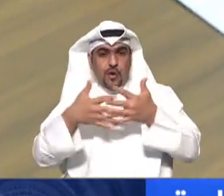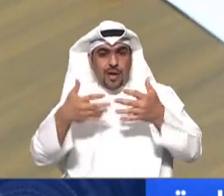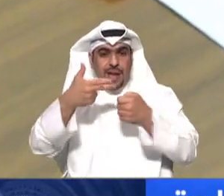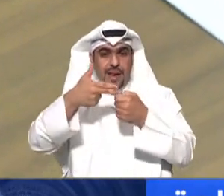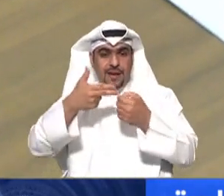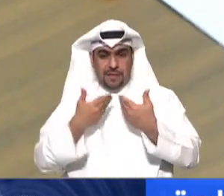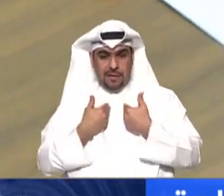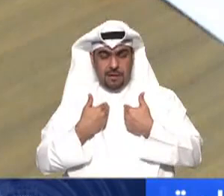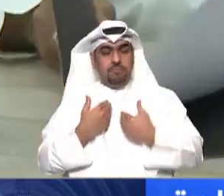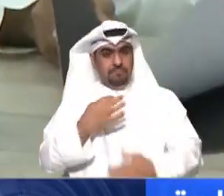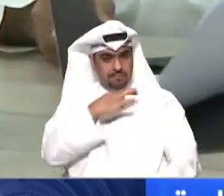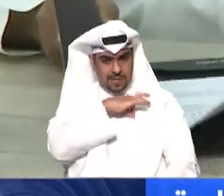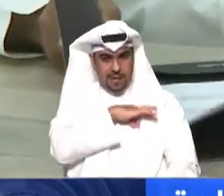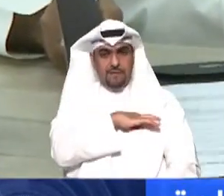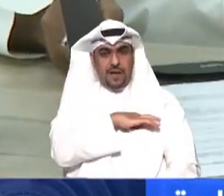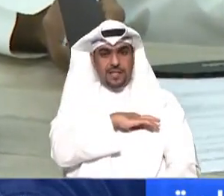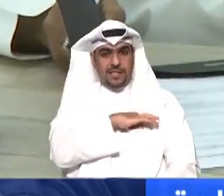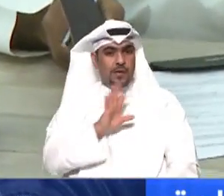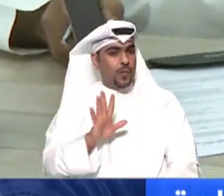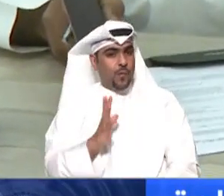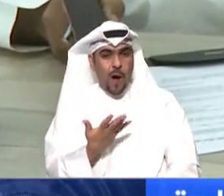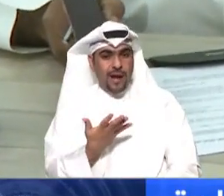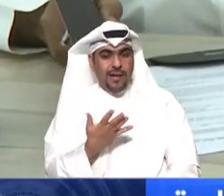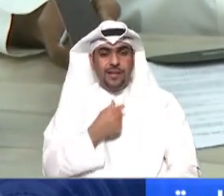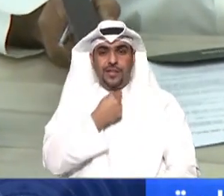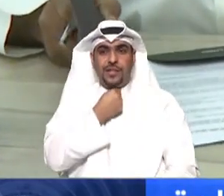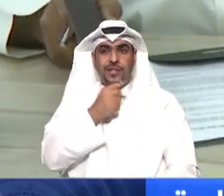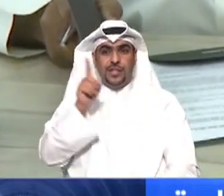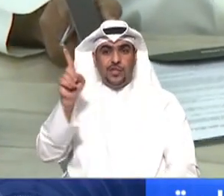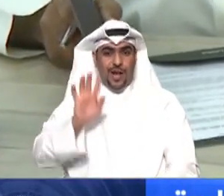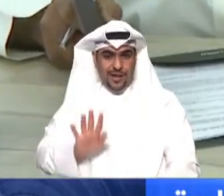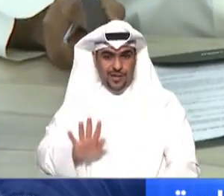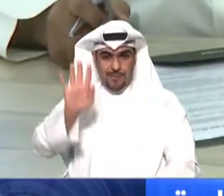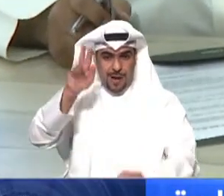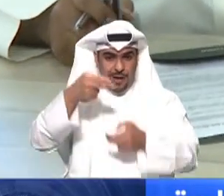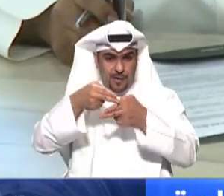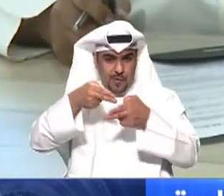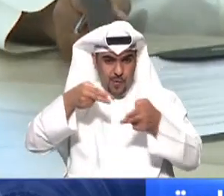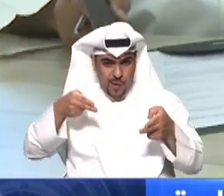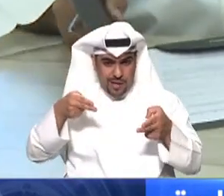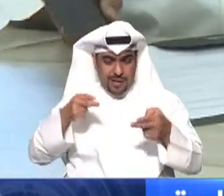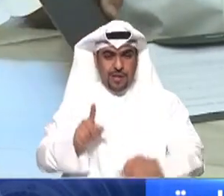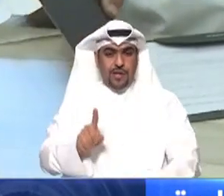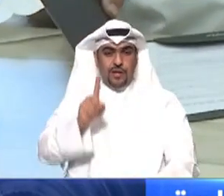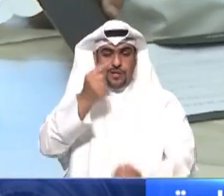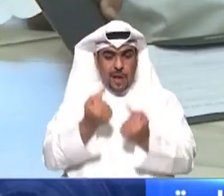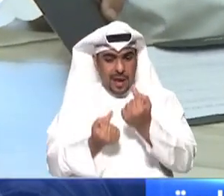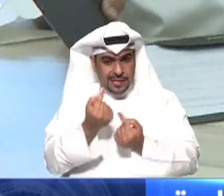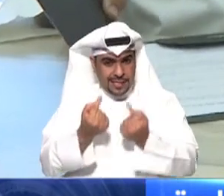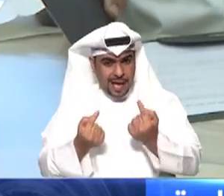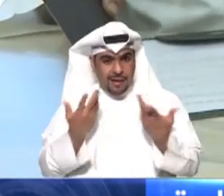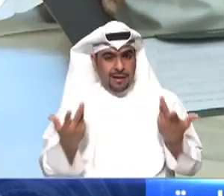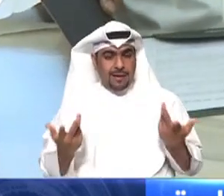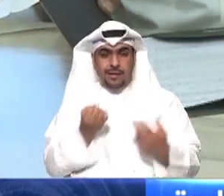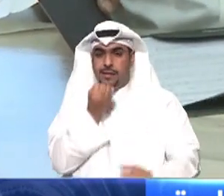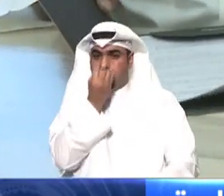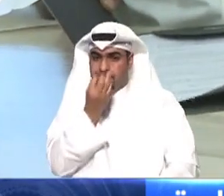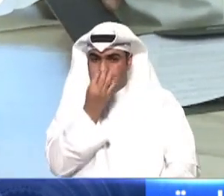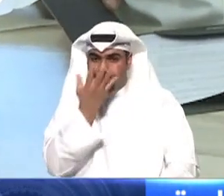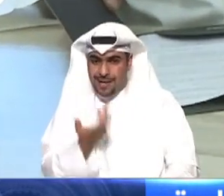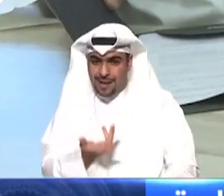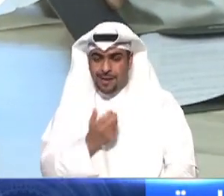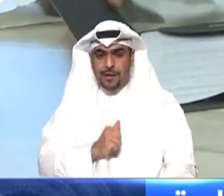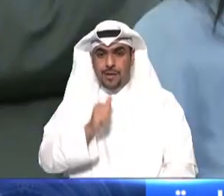في شمال الكويت حاليا، وراح نتوسع أكثر إن شاء الله في المناطق الأخرى. وإحنا نستخدم هذه المياه لعمليات